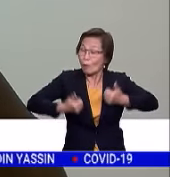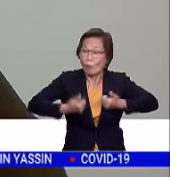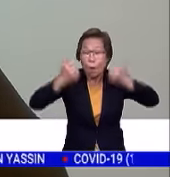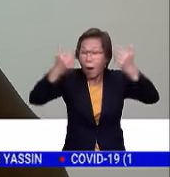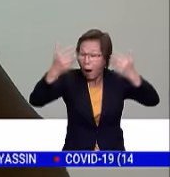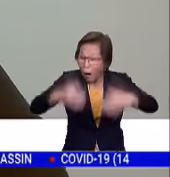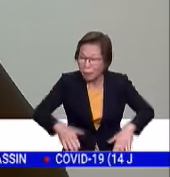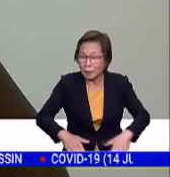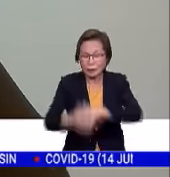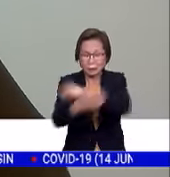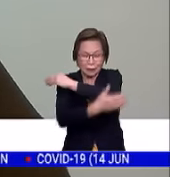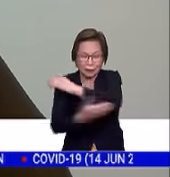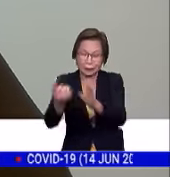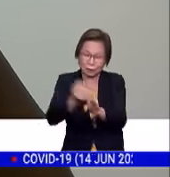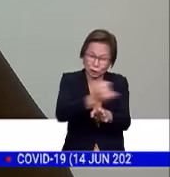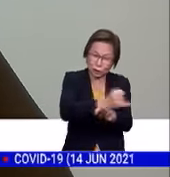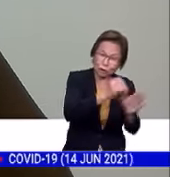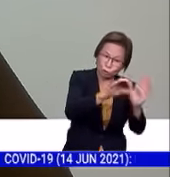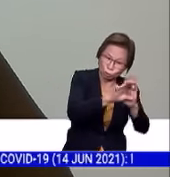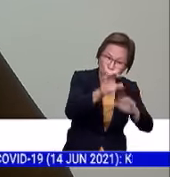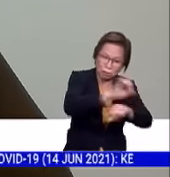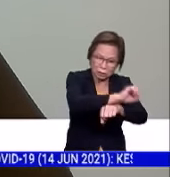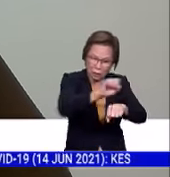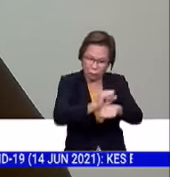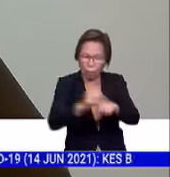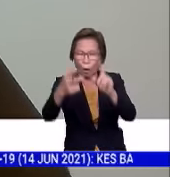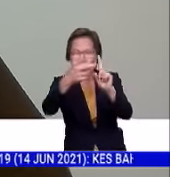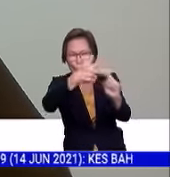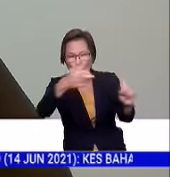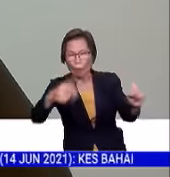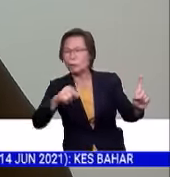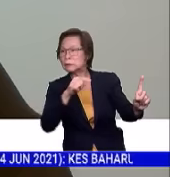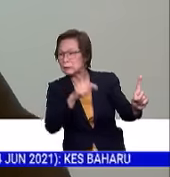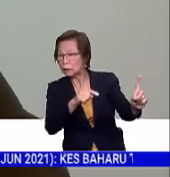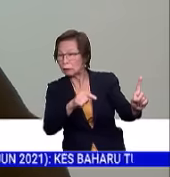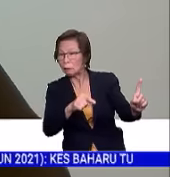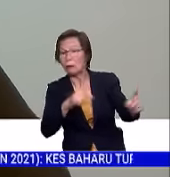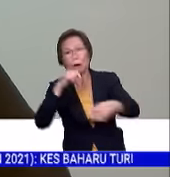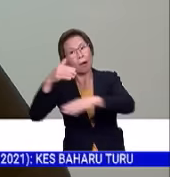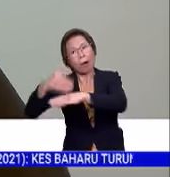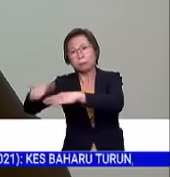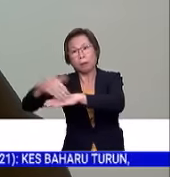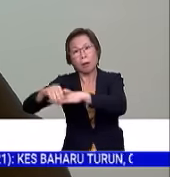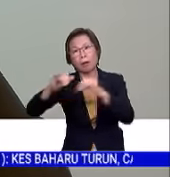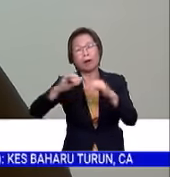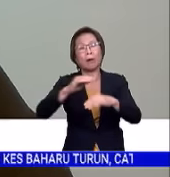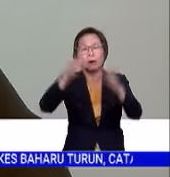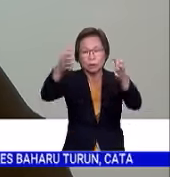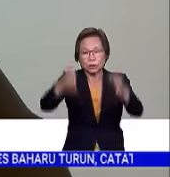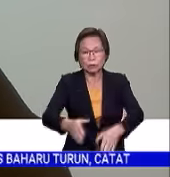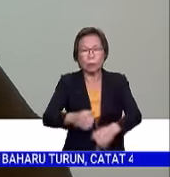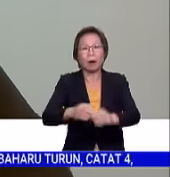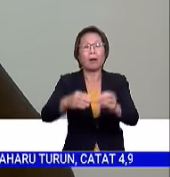bila negara-negara jiran seperti Singapura dan Indonesia juga tidak menghantar jemaah haji pada tahun ini, jadi kita